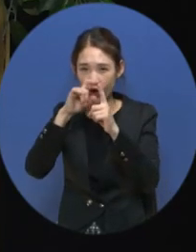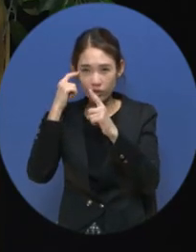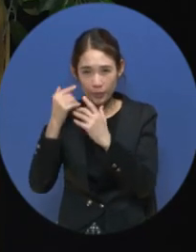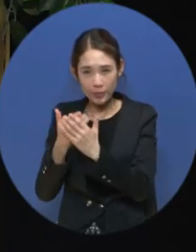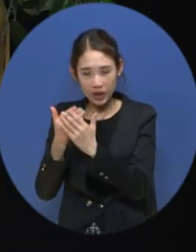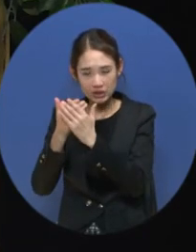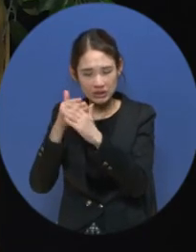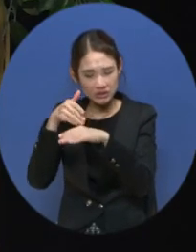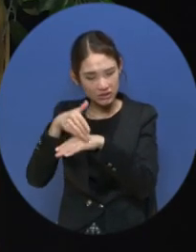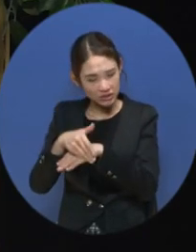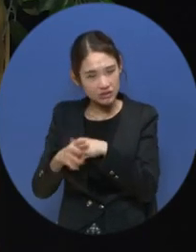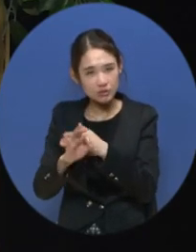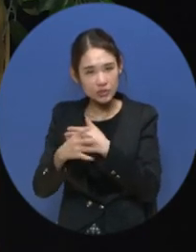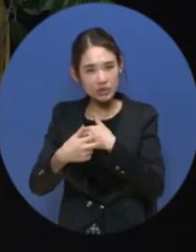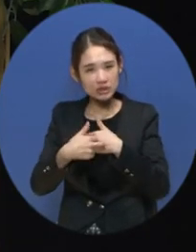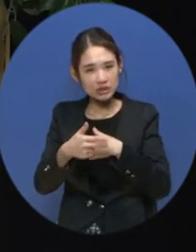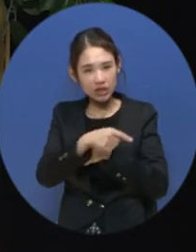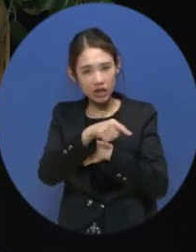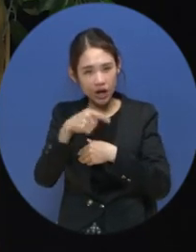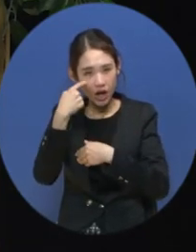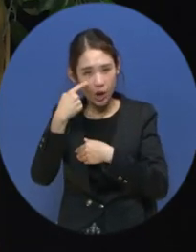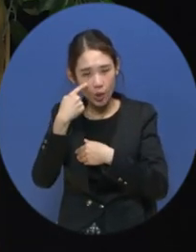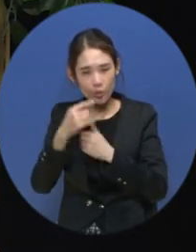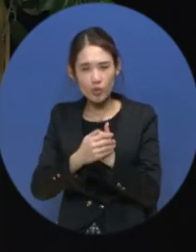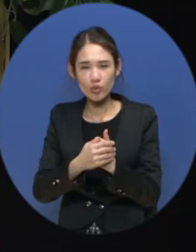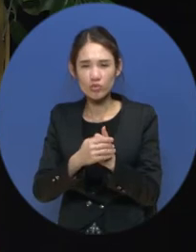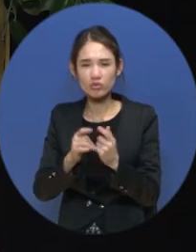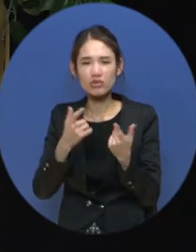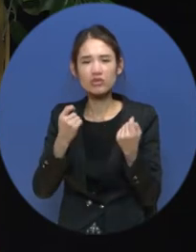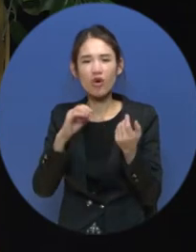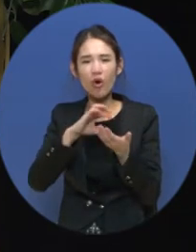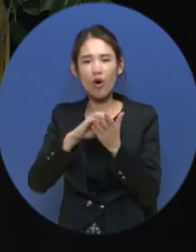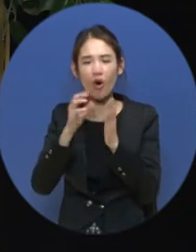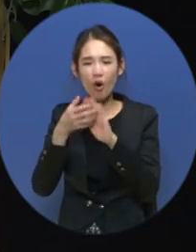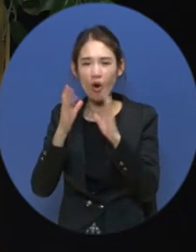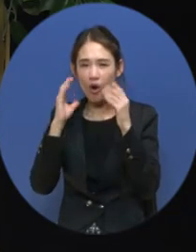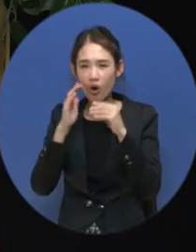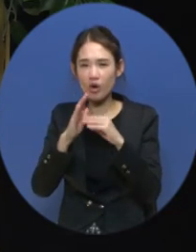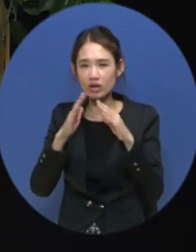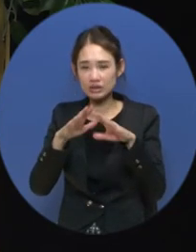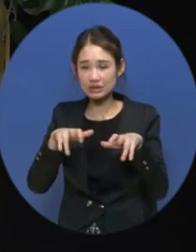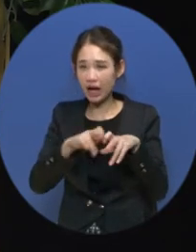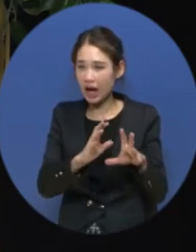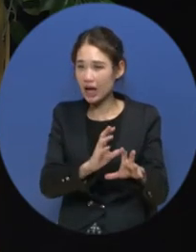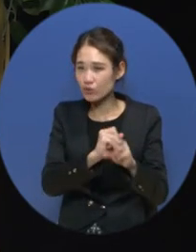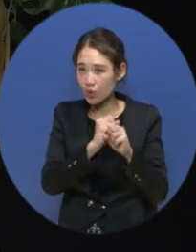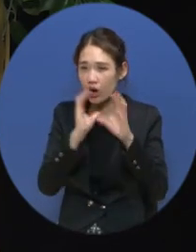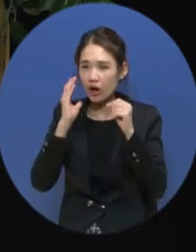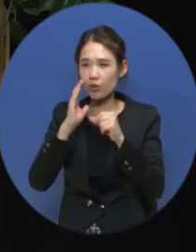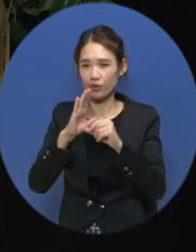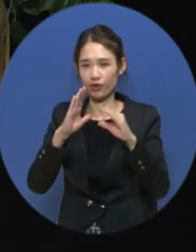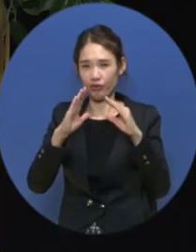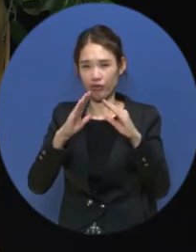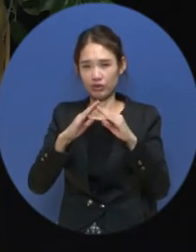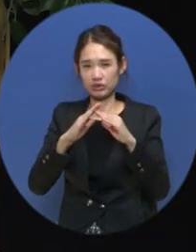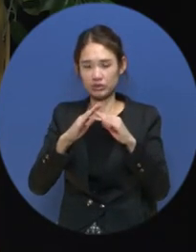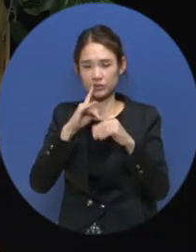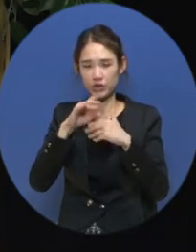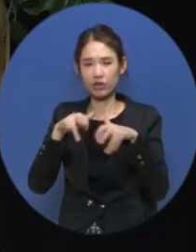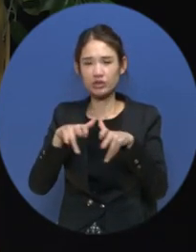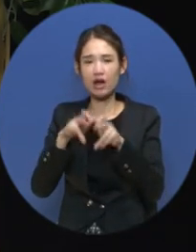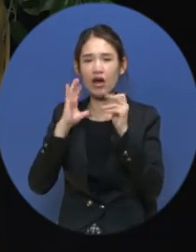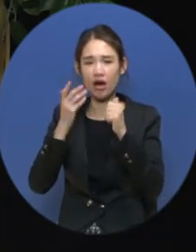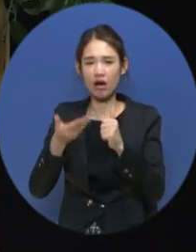해서 약간의 진단을 네. 해온 아이들을 보면 예. 그런 어린이집은 장애 통합 어린이집으로 해가지고 장애아